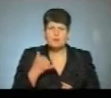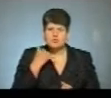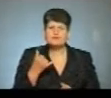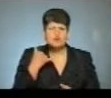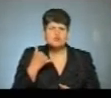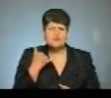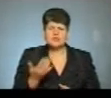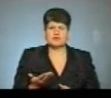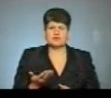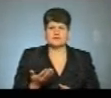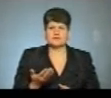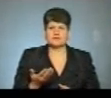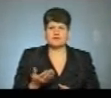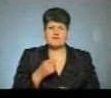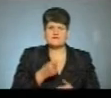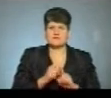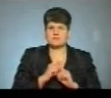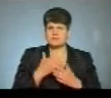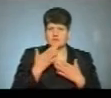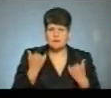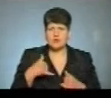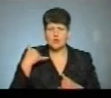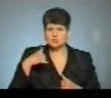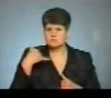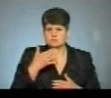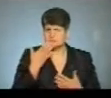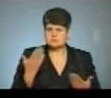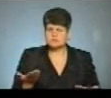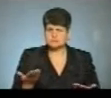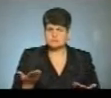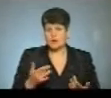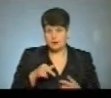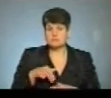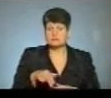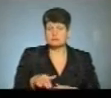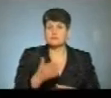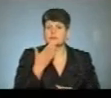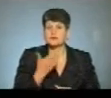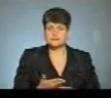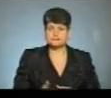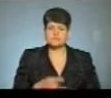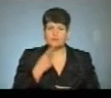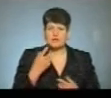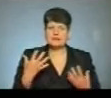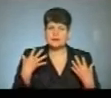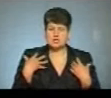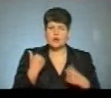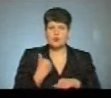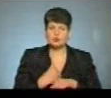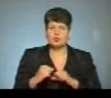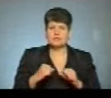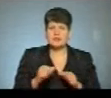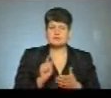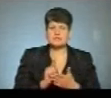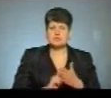дзвонив, вони відповіді не дають, та трубки не підіймають. Іду, попитаю. За словами начальника головного управління Пенсійного